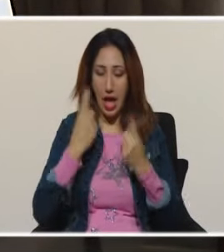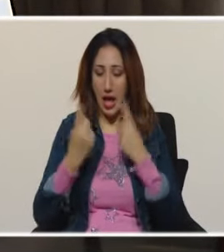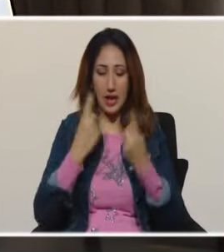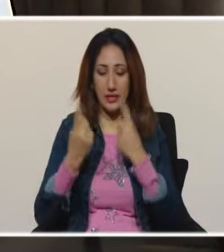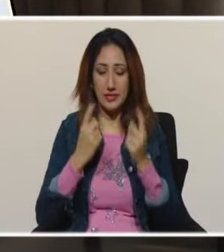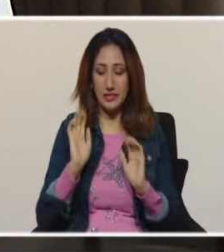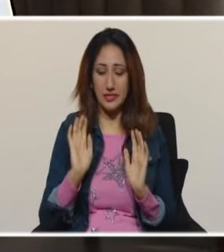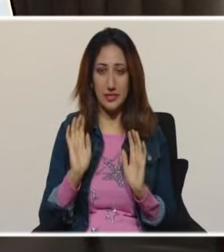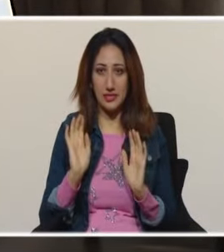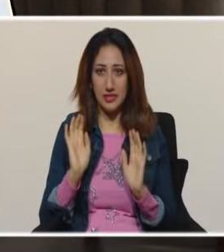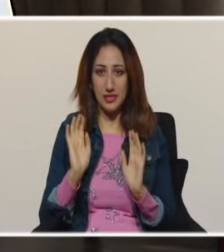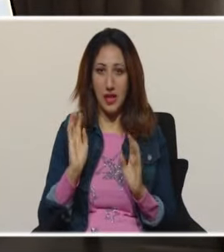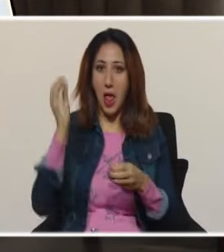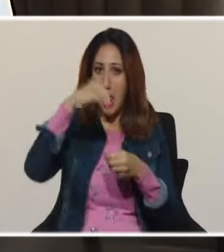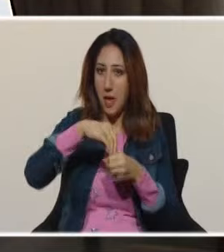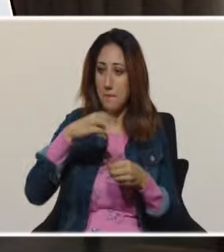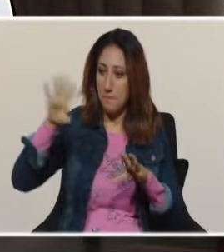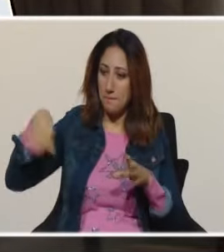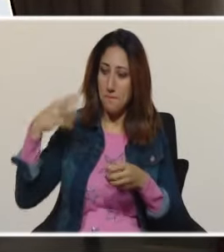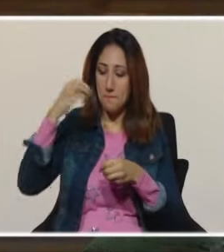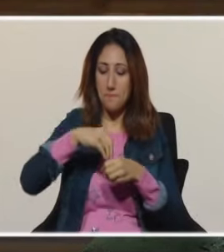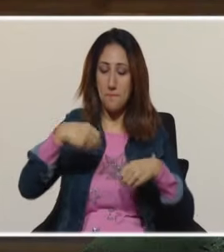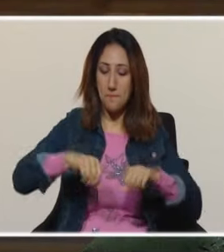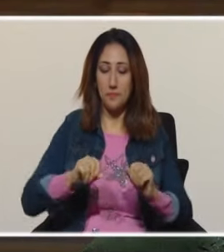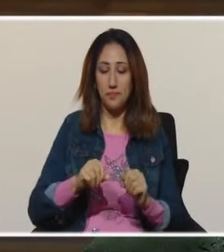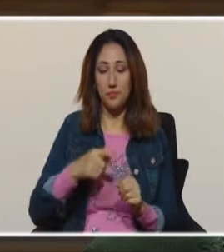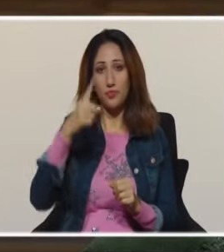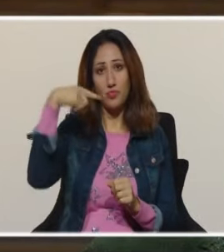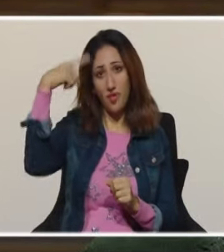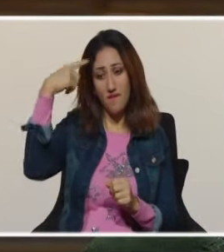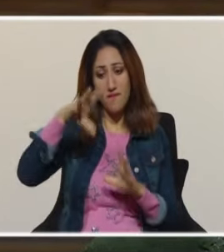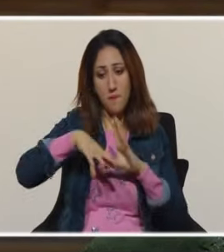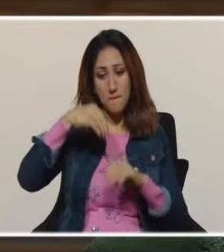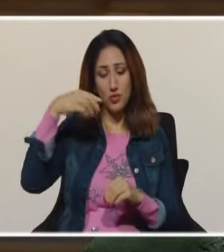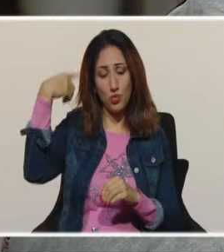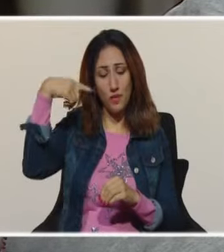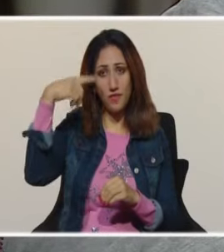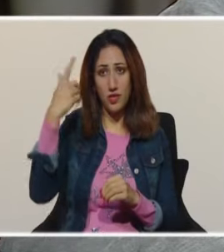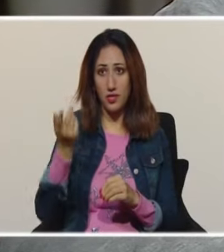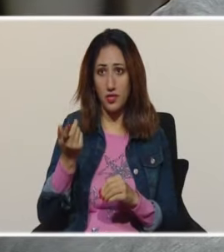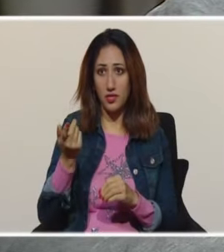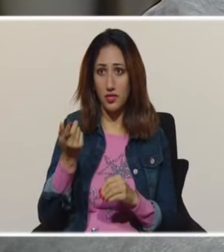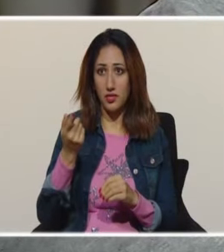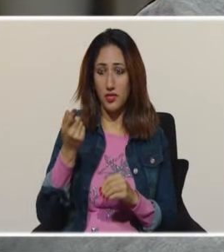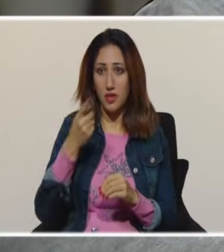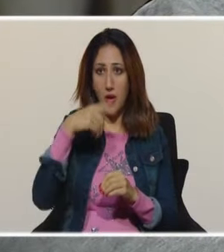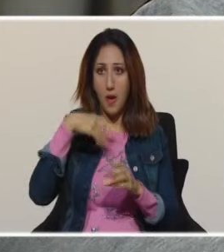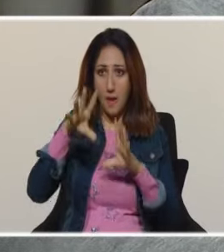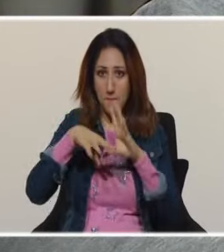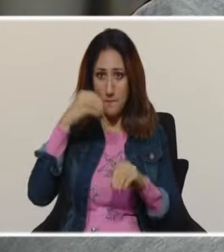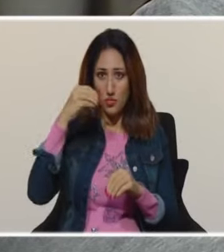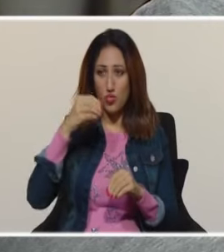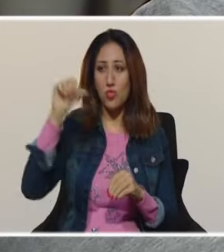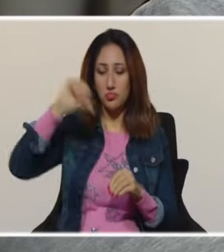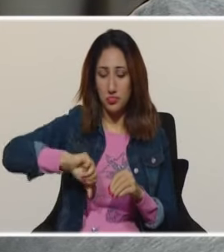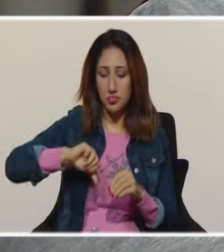بينبسطوا بالشعبات ويركبوا معايا. طب انت ما فكرتش في اي مشروع تاني غير التوك توك؟ ما اكذبش عليك، عملت مشروع وما نجحش. انت